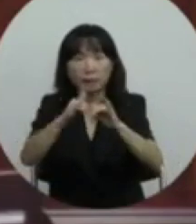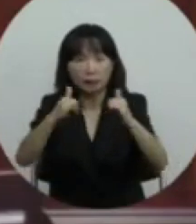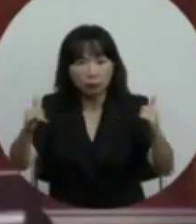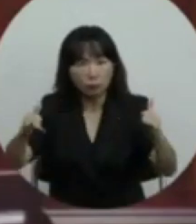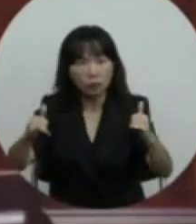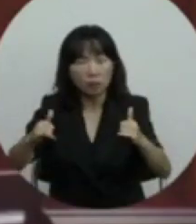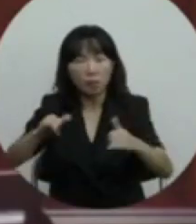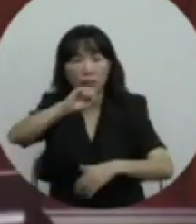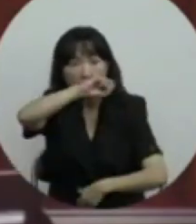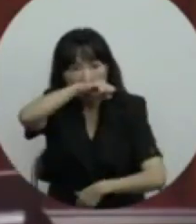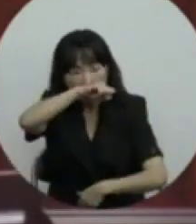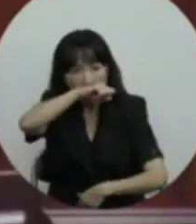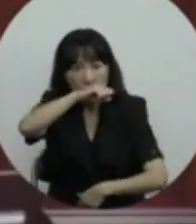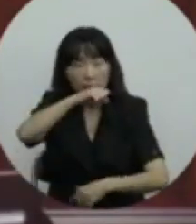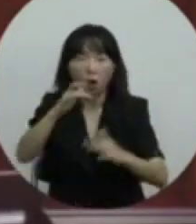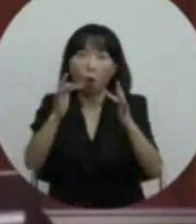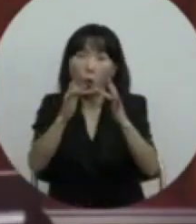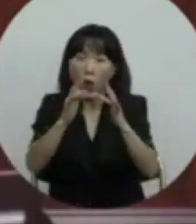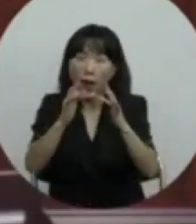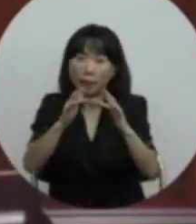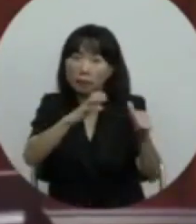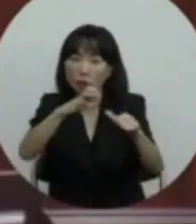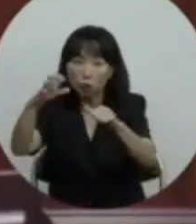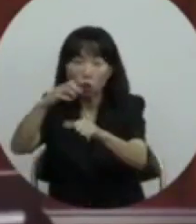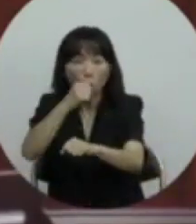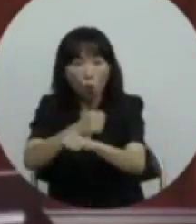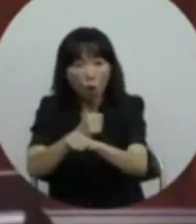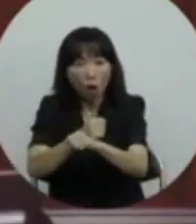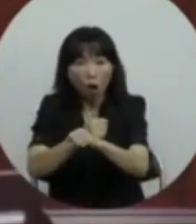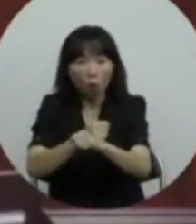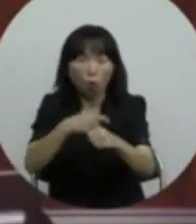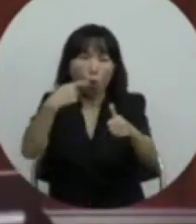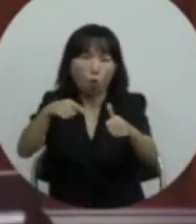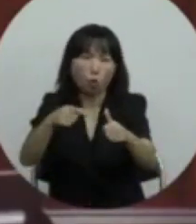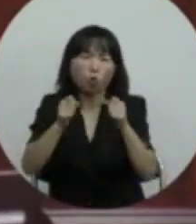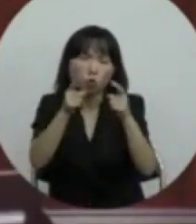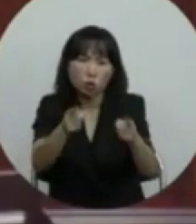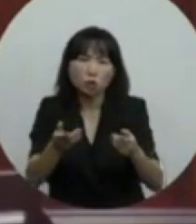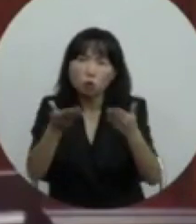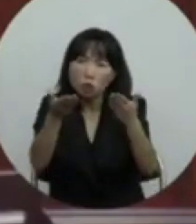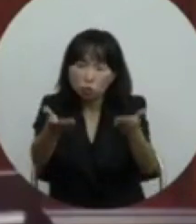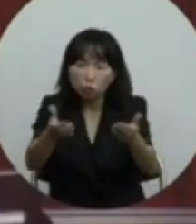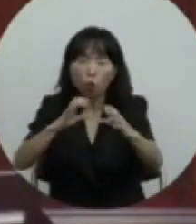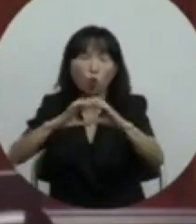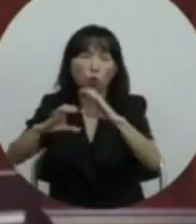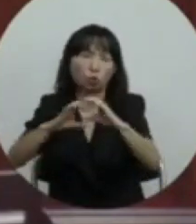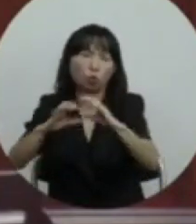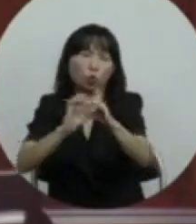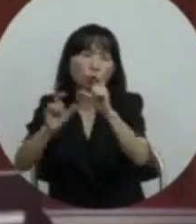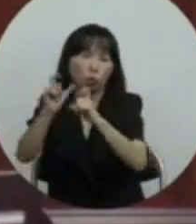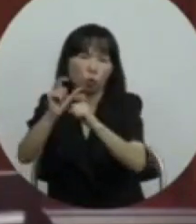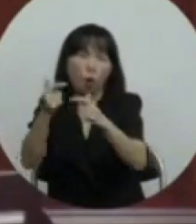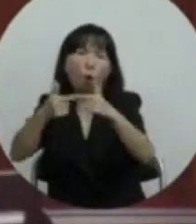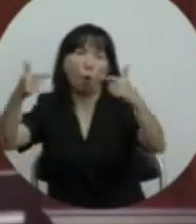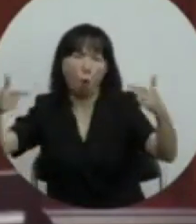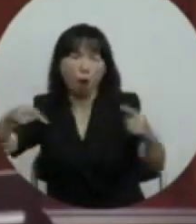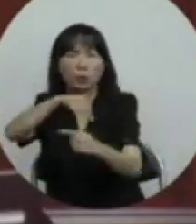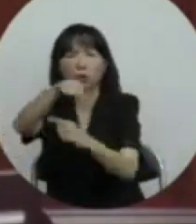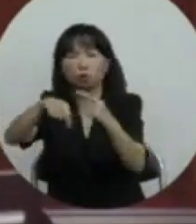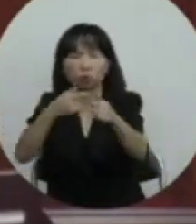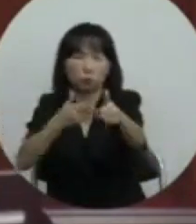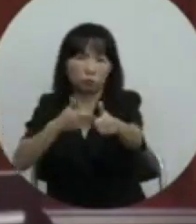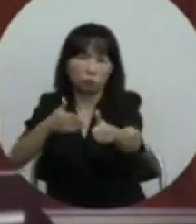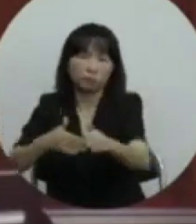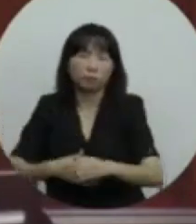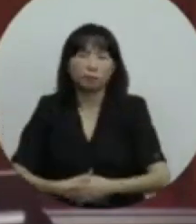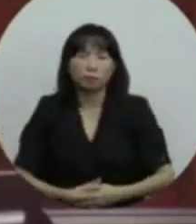예산학교, 온라인 플랫폼 운영 등 교육 기회와 주민 의견 소통 창구를 기존 운영보다 확대 운영해 주시기